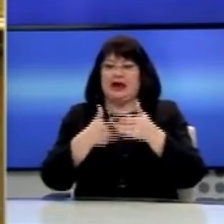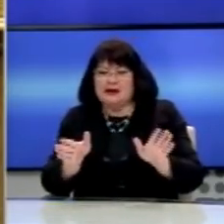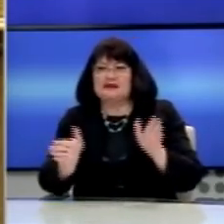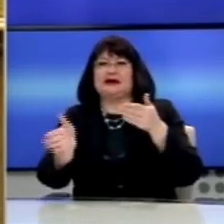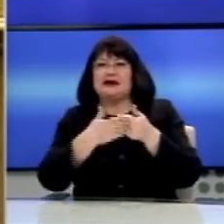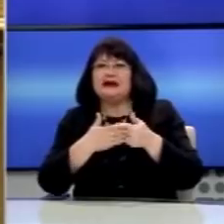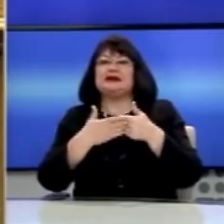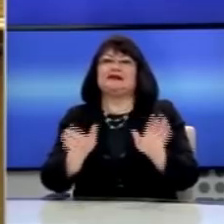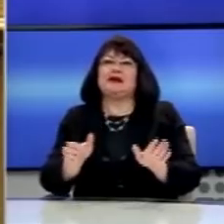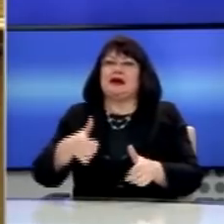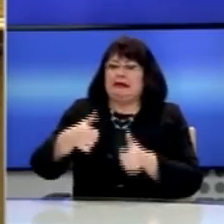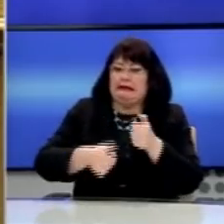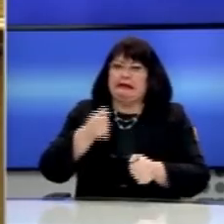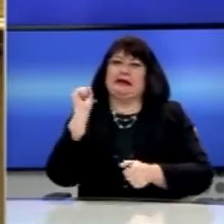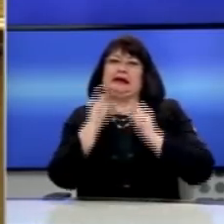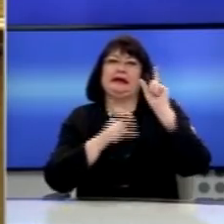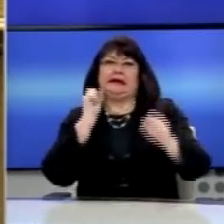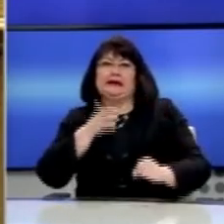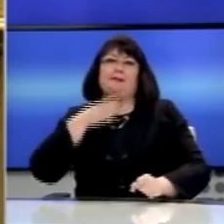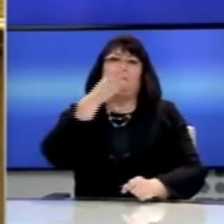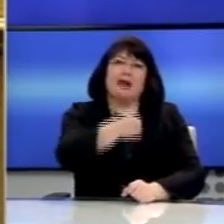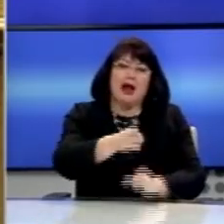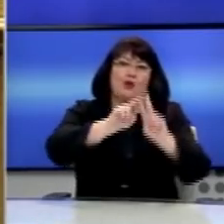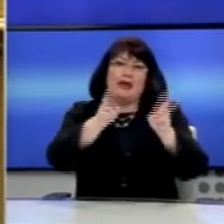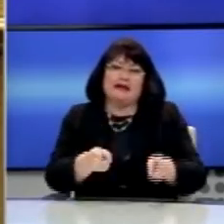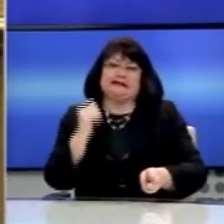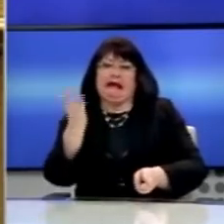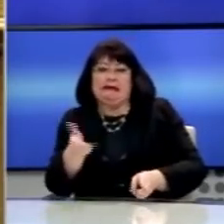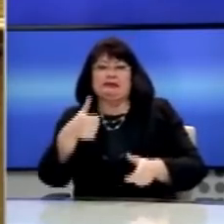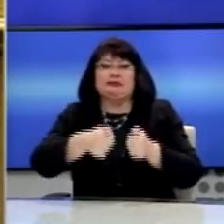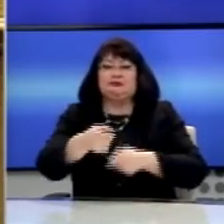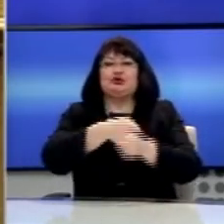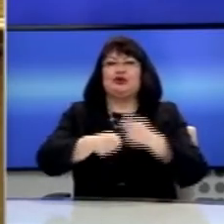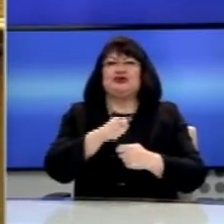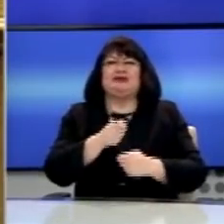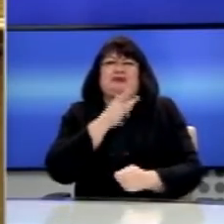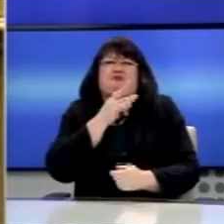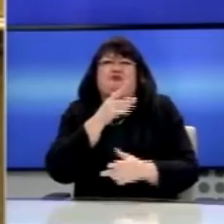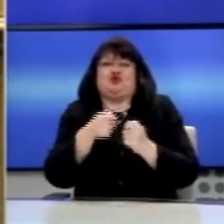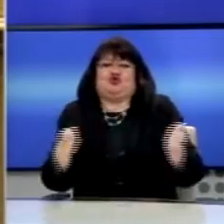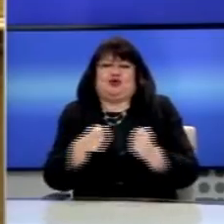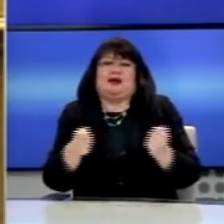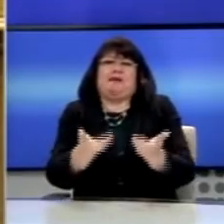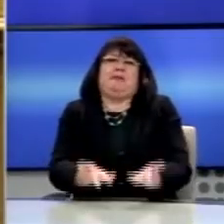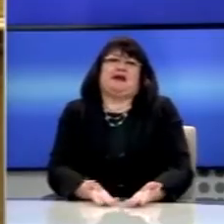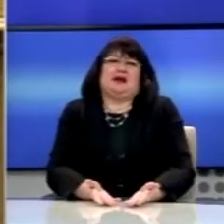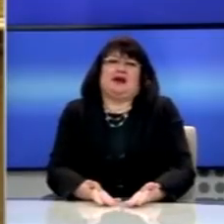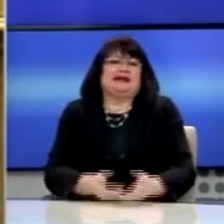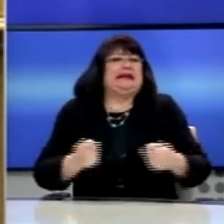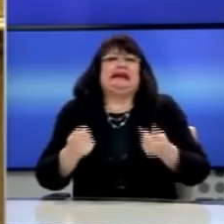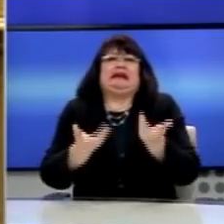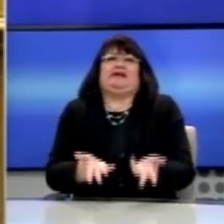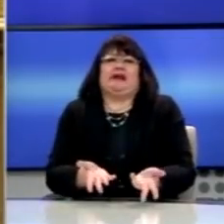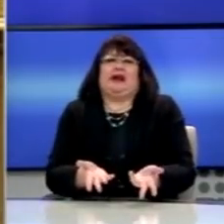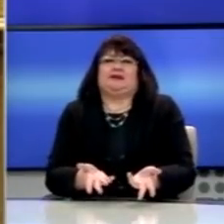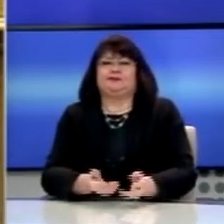με click away και click in shop. Οι μη μέτρα δηλαδή, στα οποία καταφεύγεται συνεχώς,